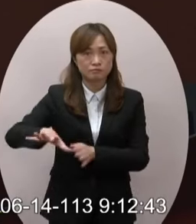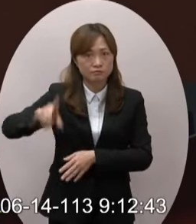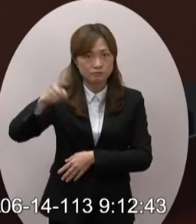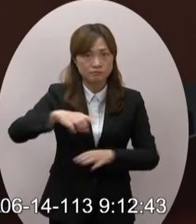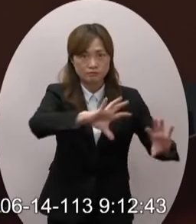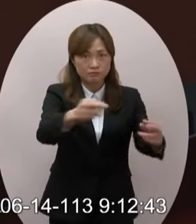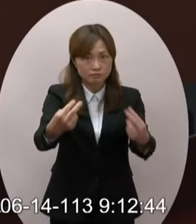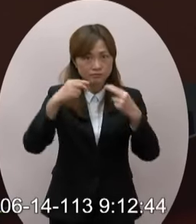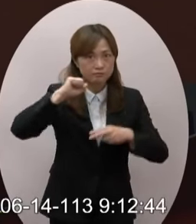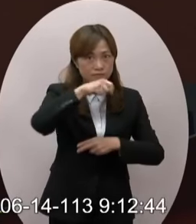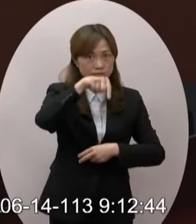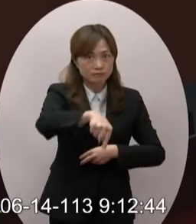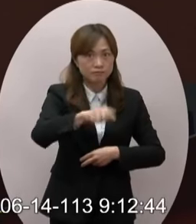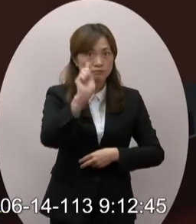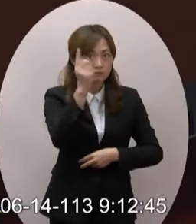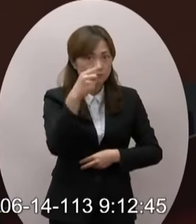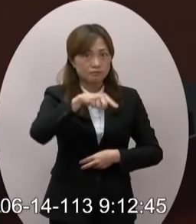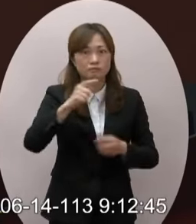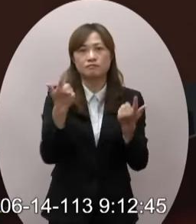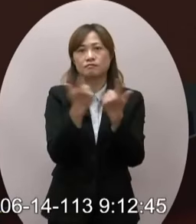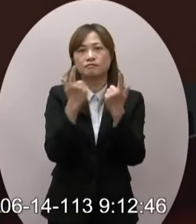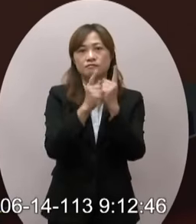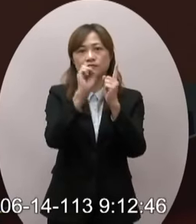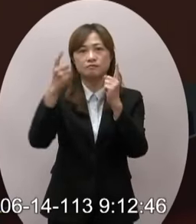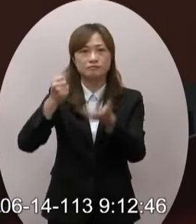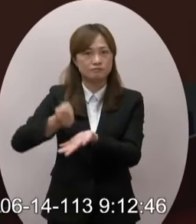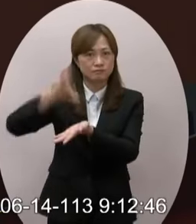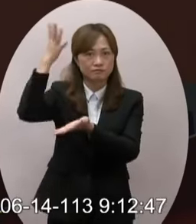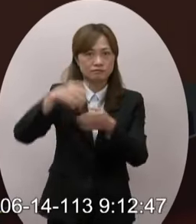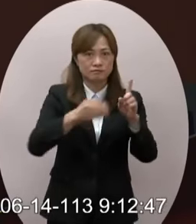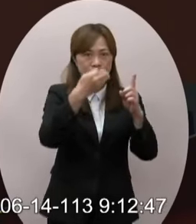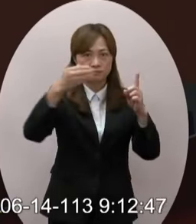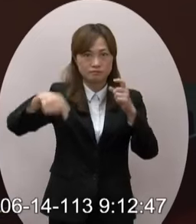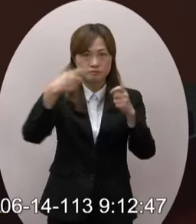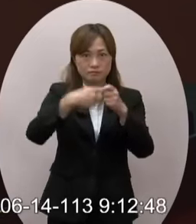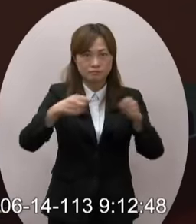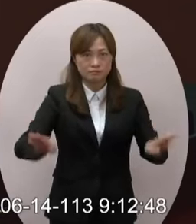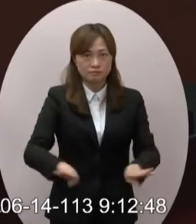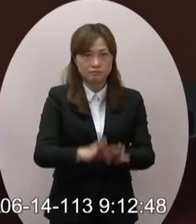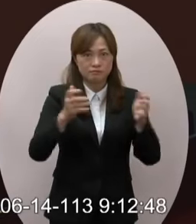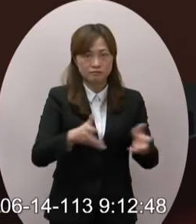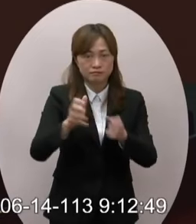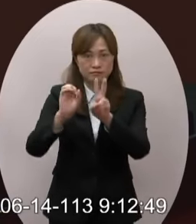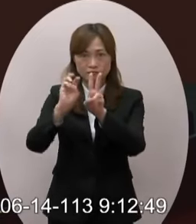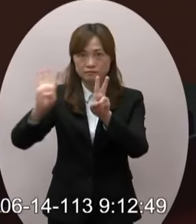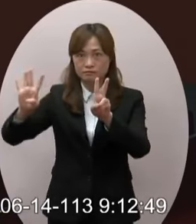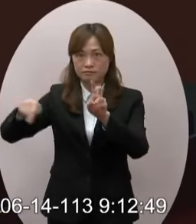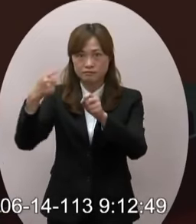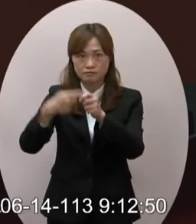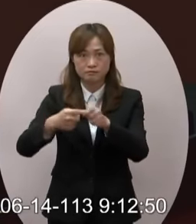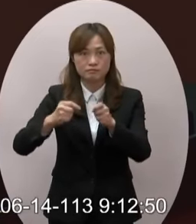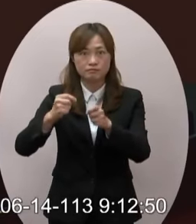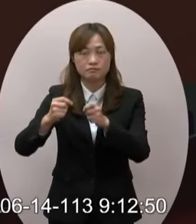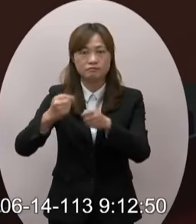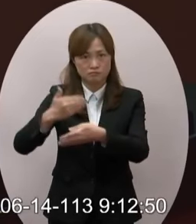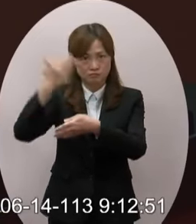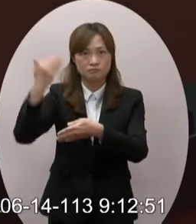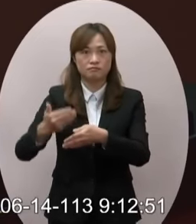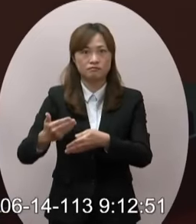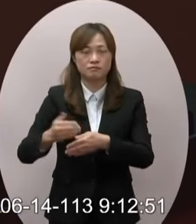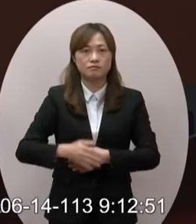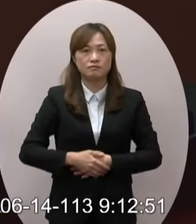界看到台湾的台北101，1999年动工，2004年完工开幕，历